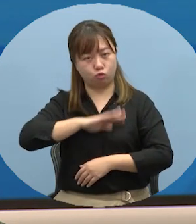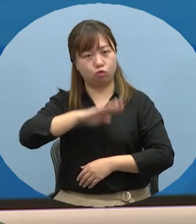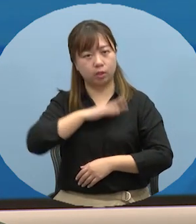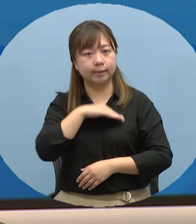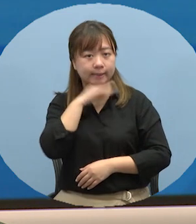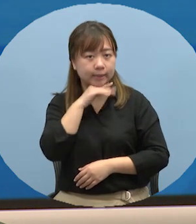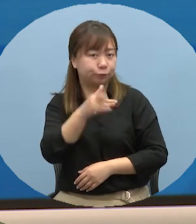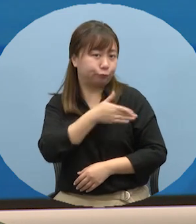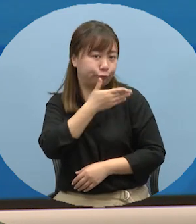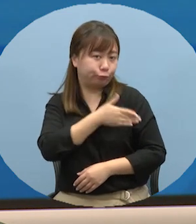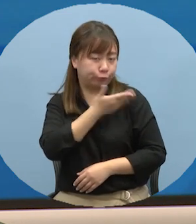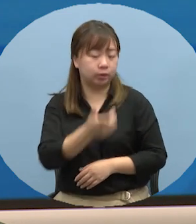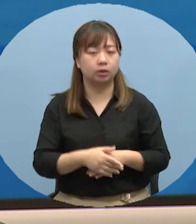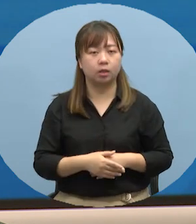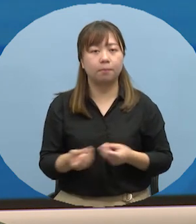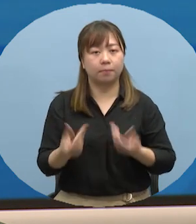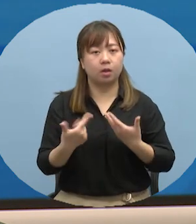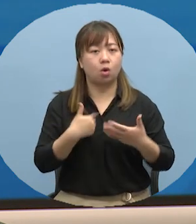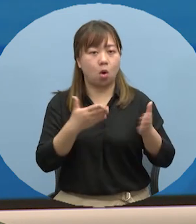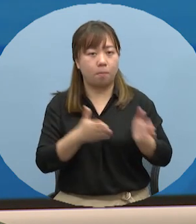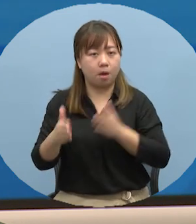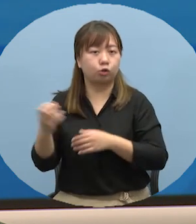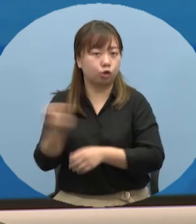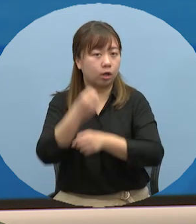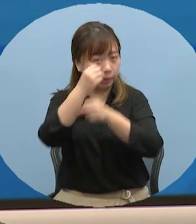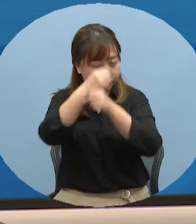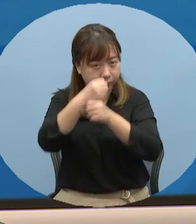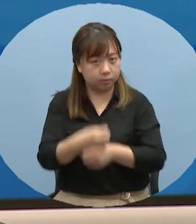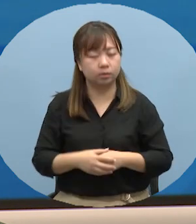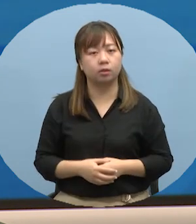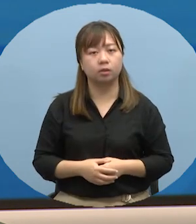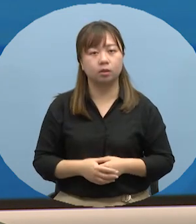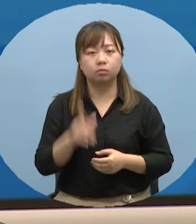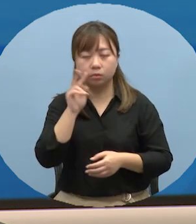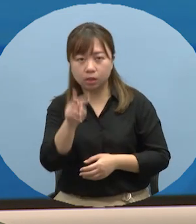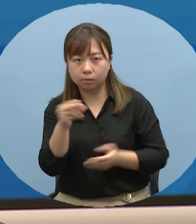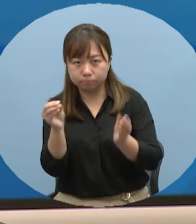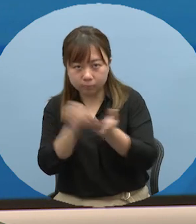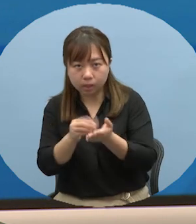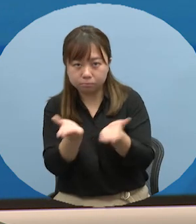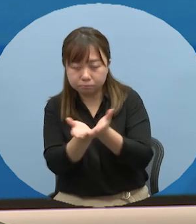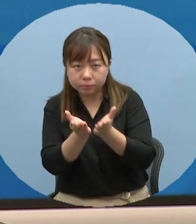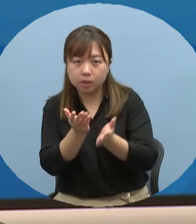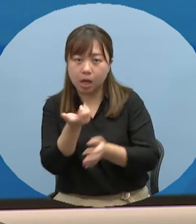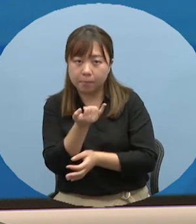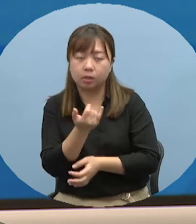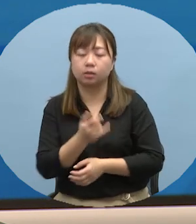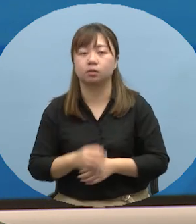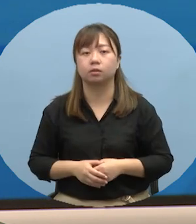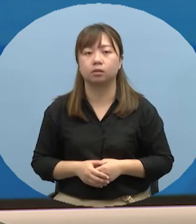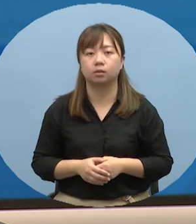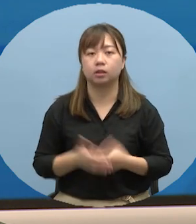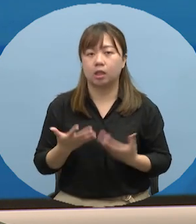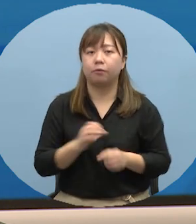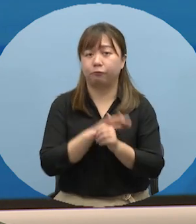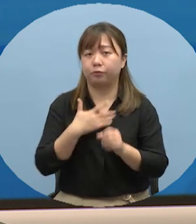為你安排進一步嘅檢測，以確認你嘅檢測結果。因為疫情持續嚴重啦，